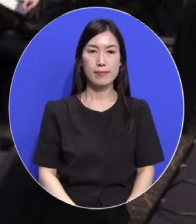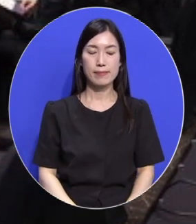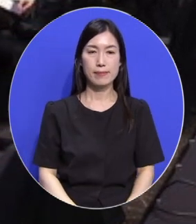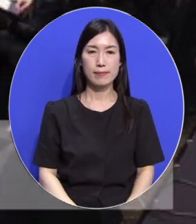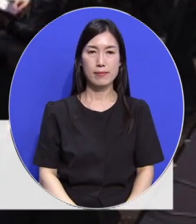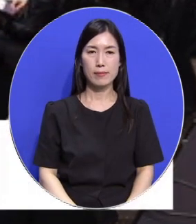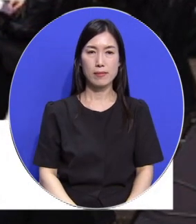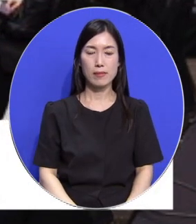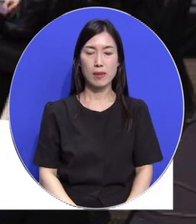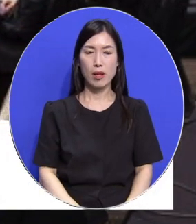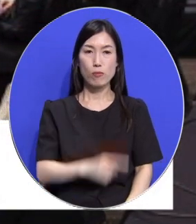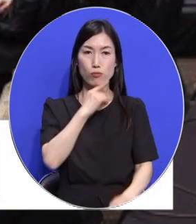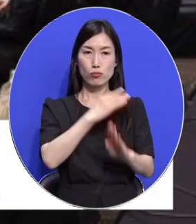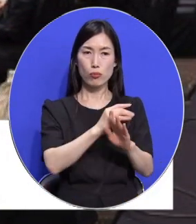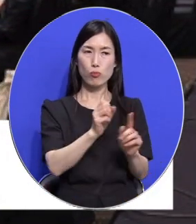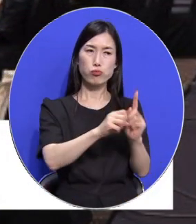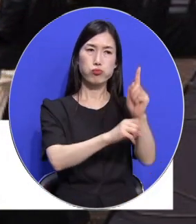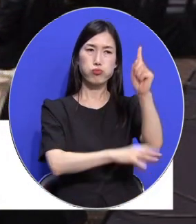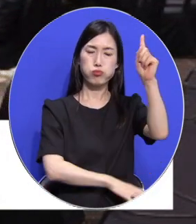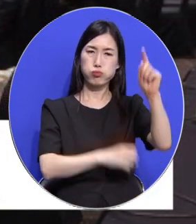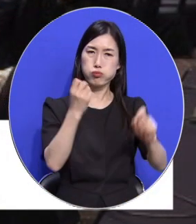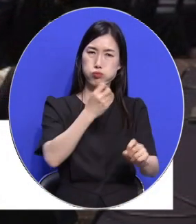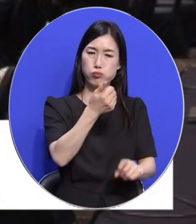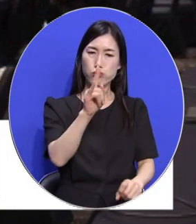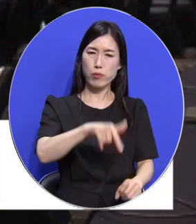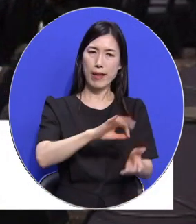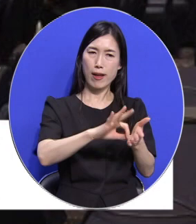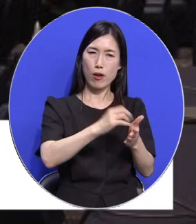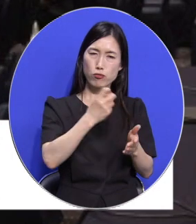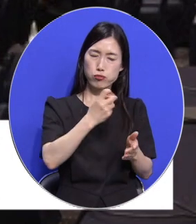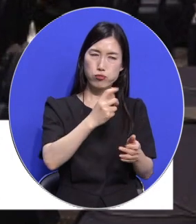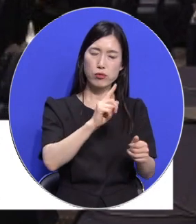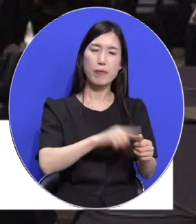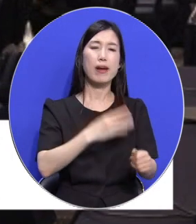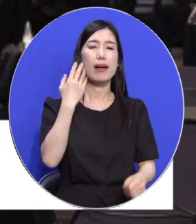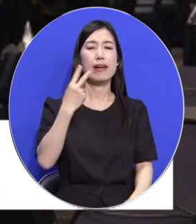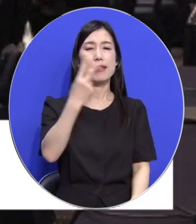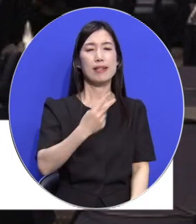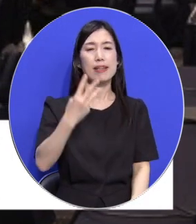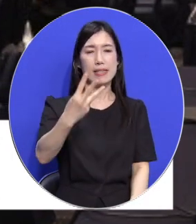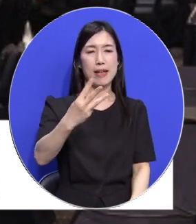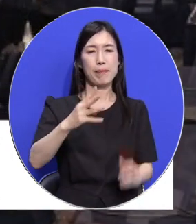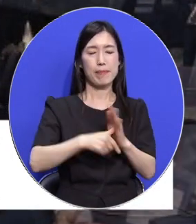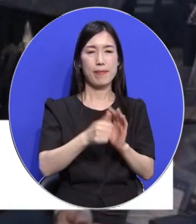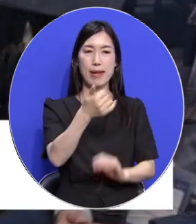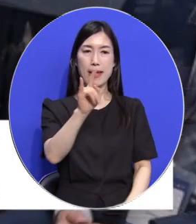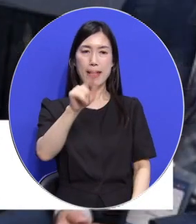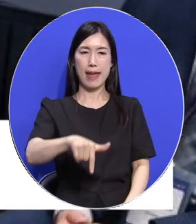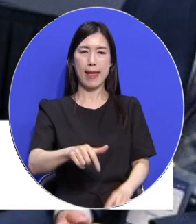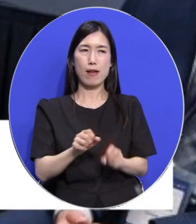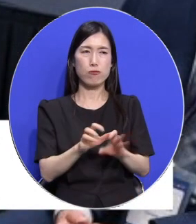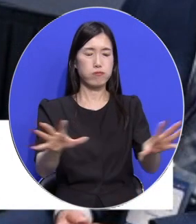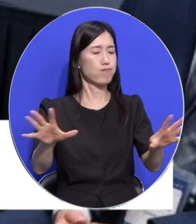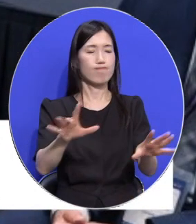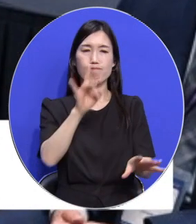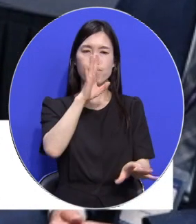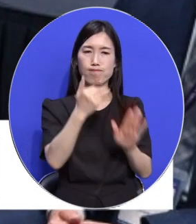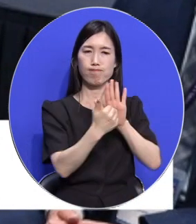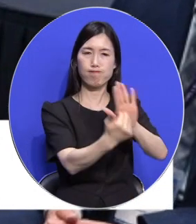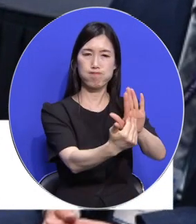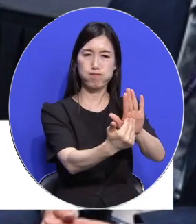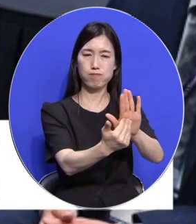대량 살상 무기에 불법 확산 방지를 위해 지난 2003년 출범한 국제협력체제인 확산